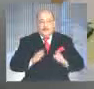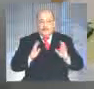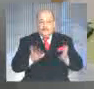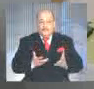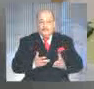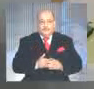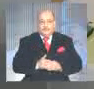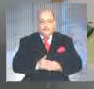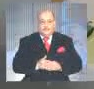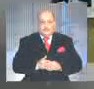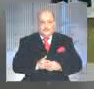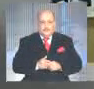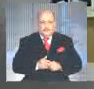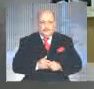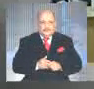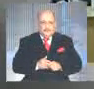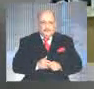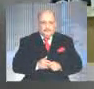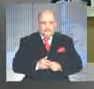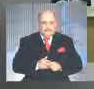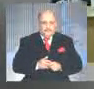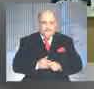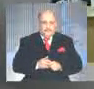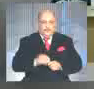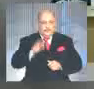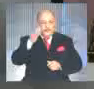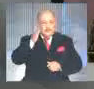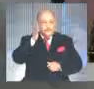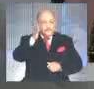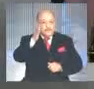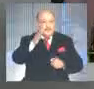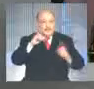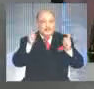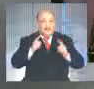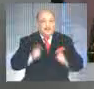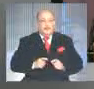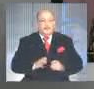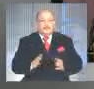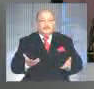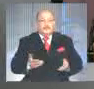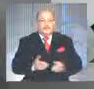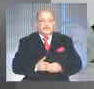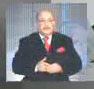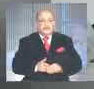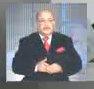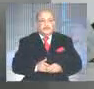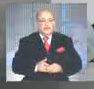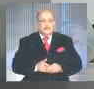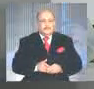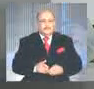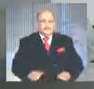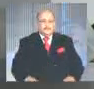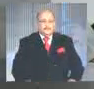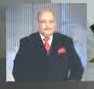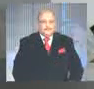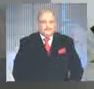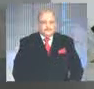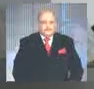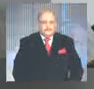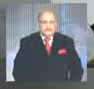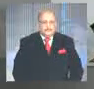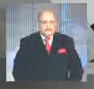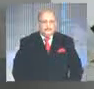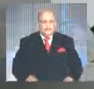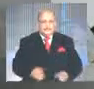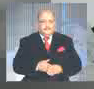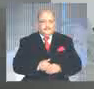في تونس قطاع أصبح يحظى باهتمام جميع مكونات المجتمع المدني بالمنستير. الصياغات اللي قمنا بها إلى حد